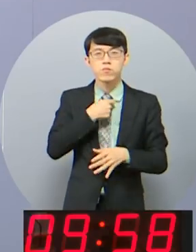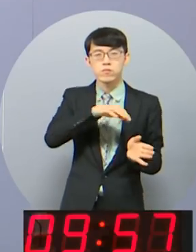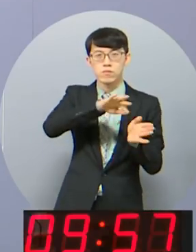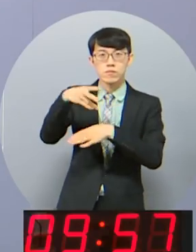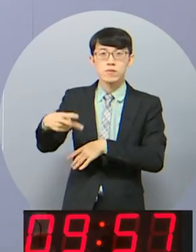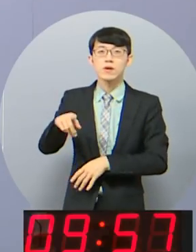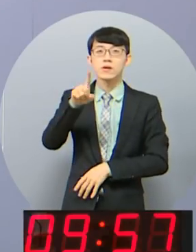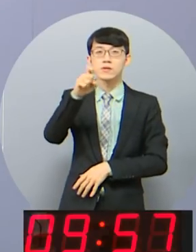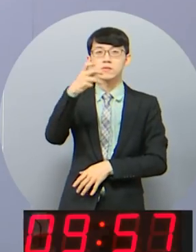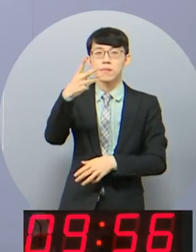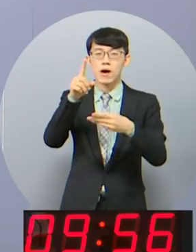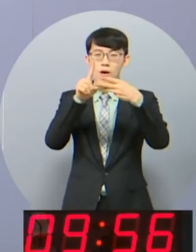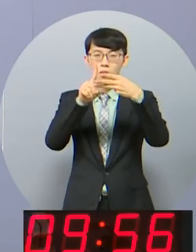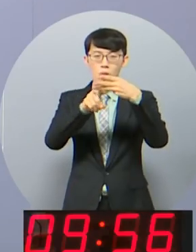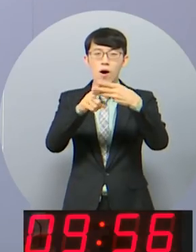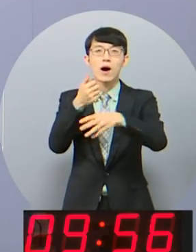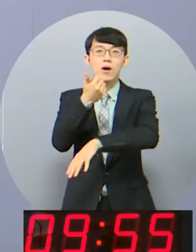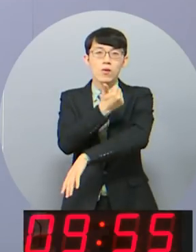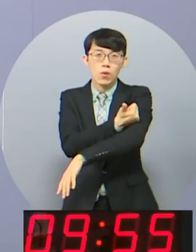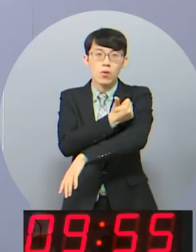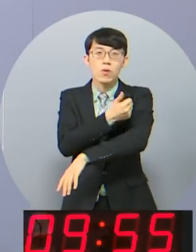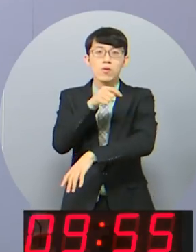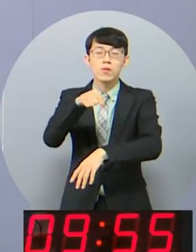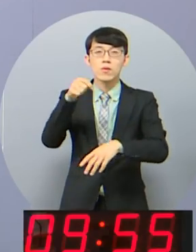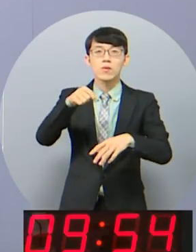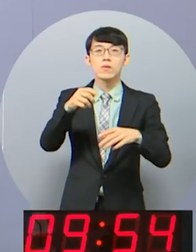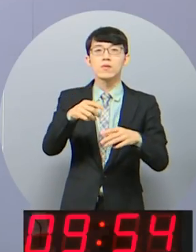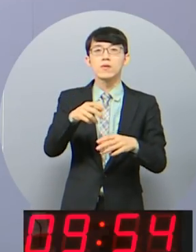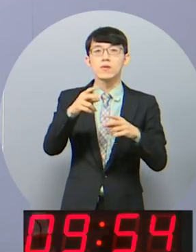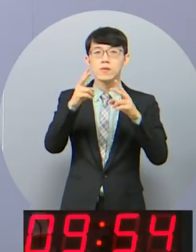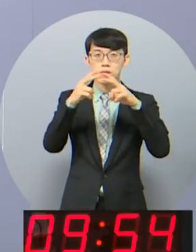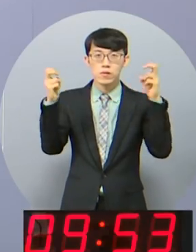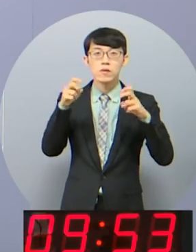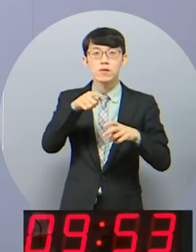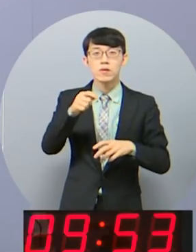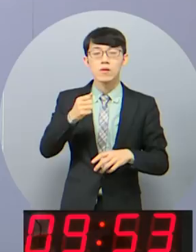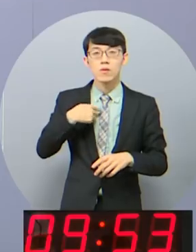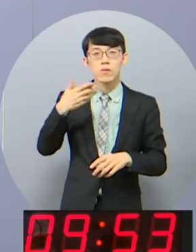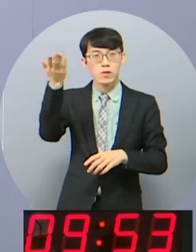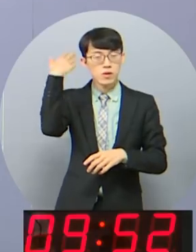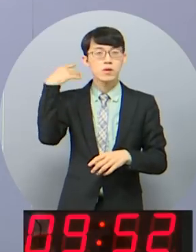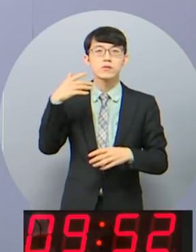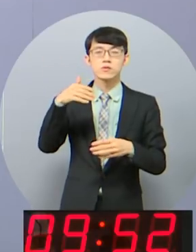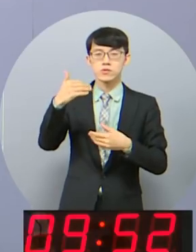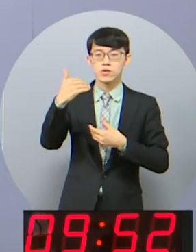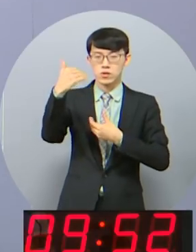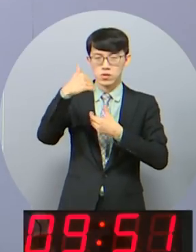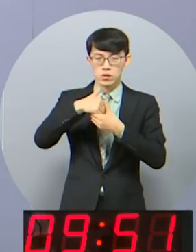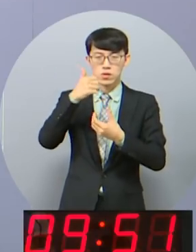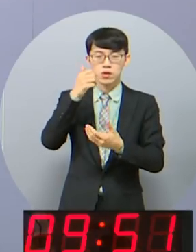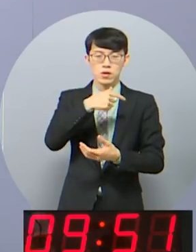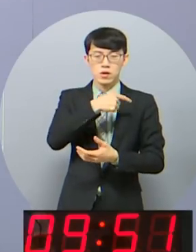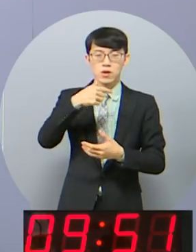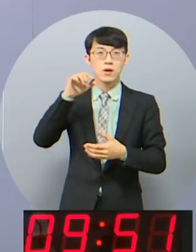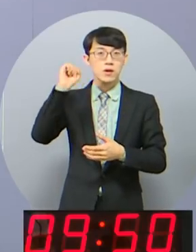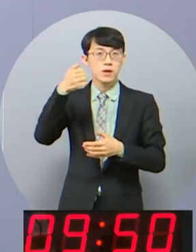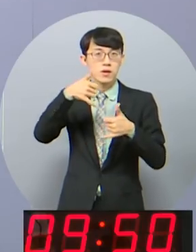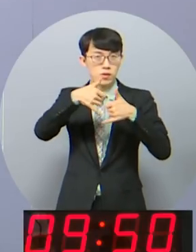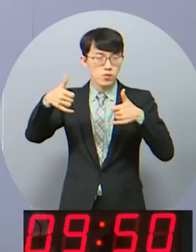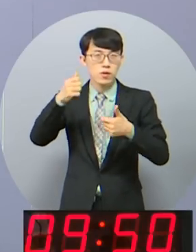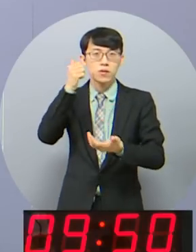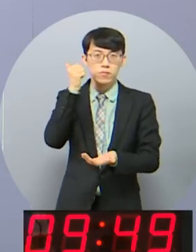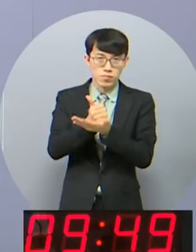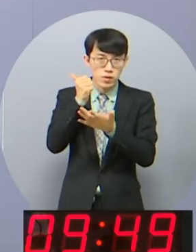啊，相信在拢知影，18皇宫就我选调这个。二番的时阵啊，18皇宫我去也介